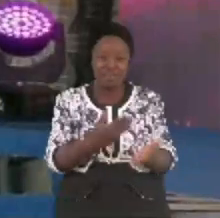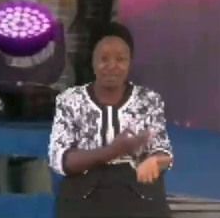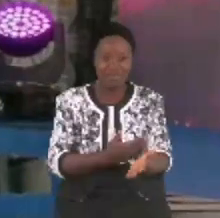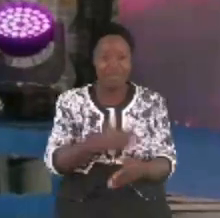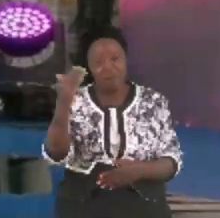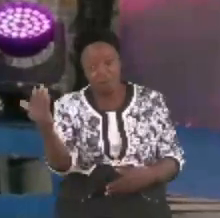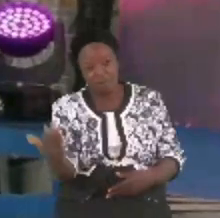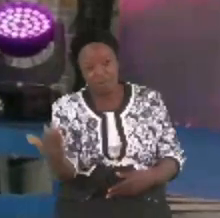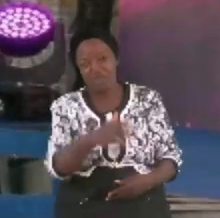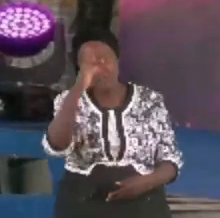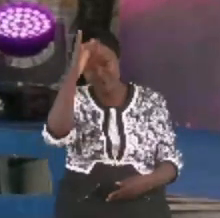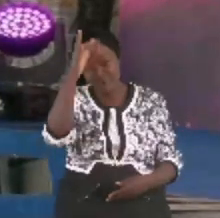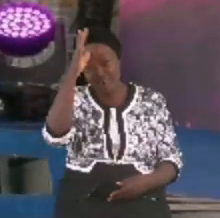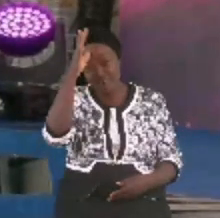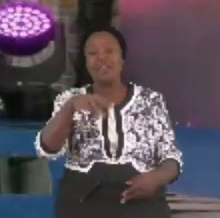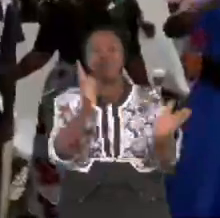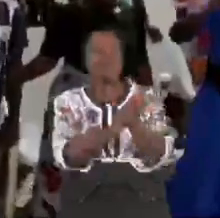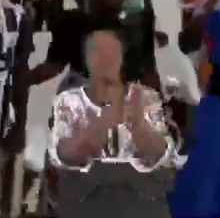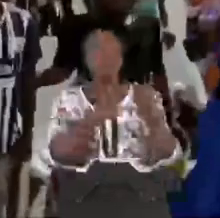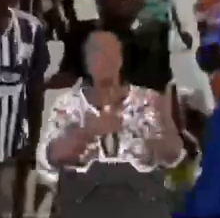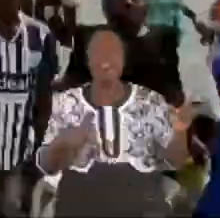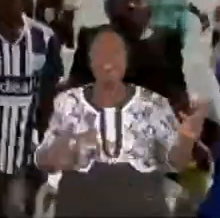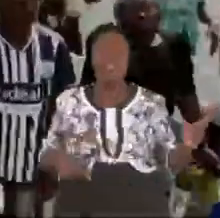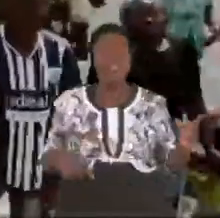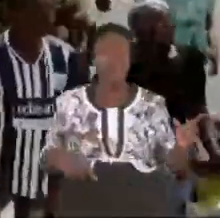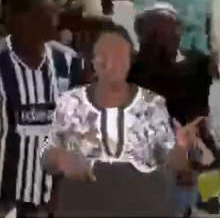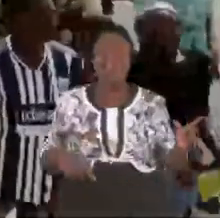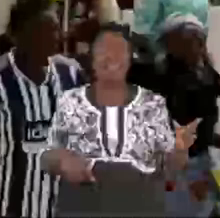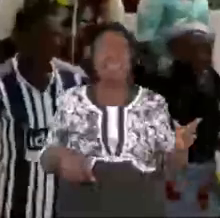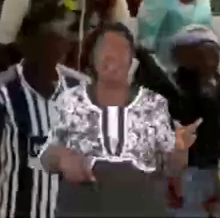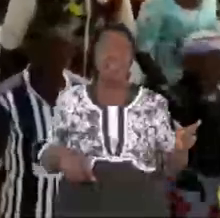matin et au monde entier. Gloire à Dieu.